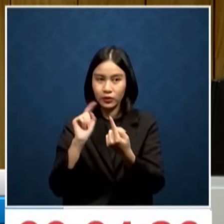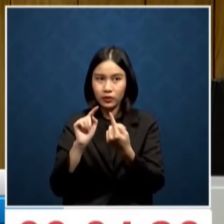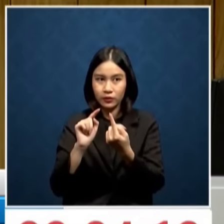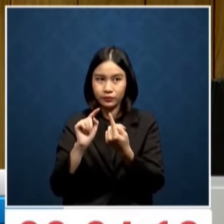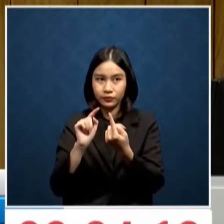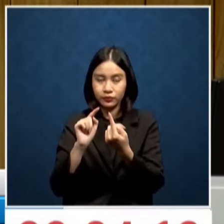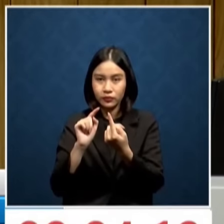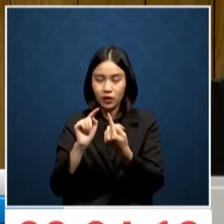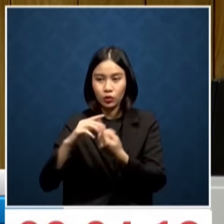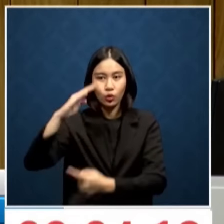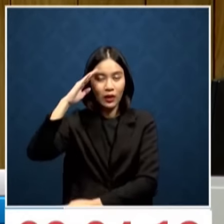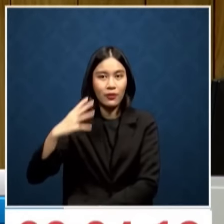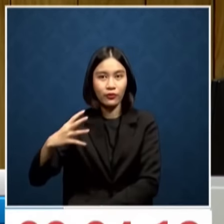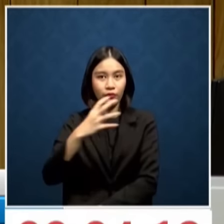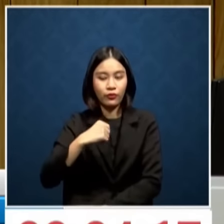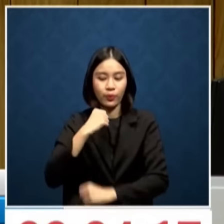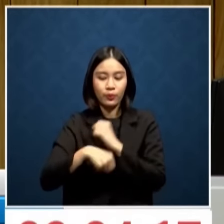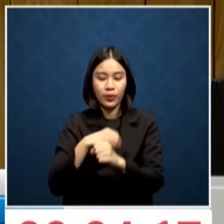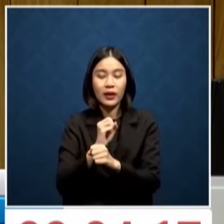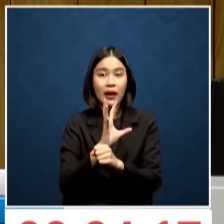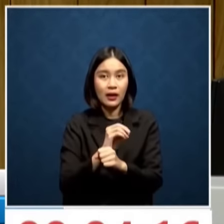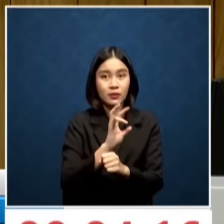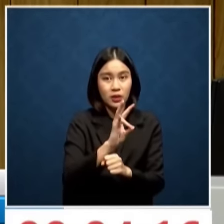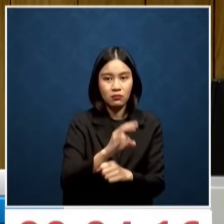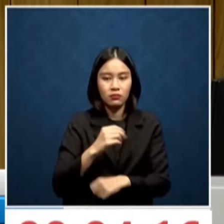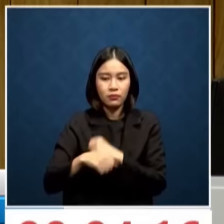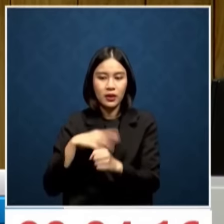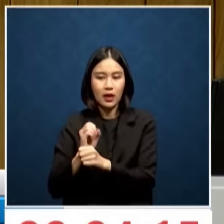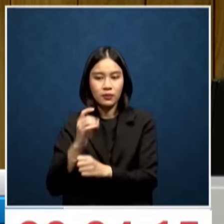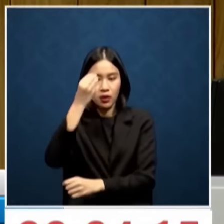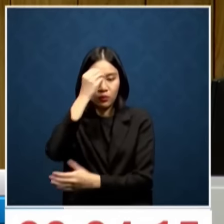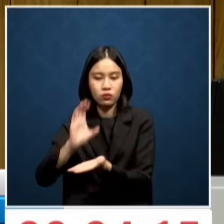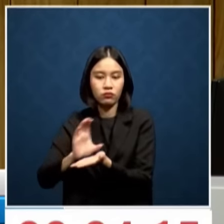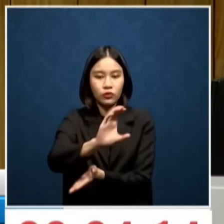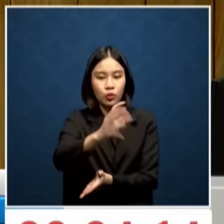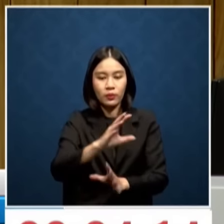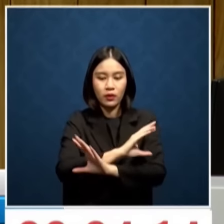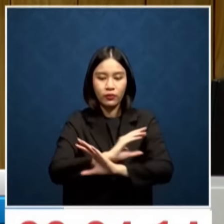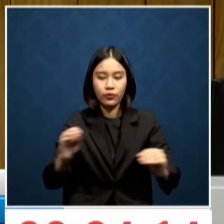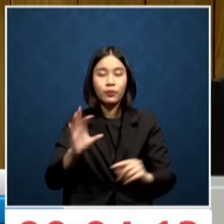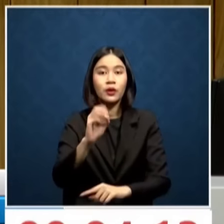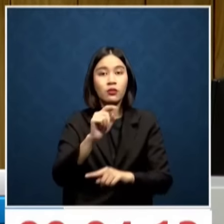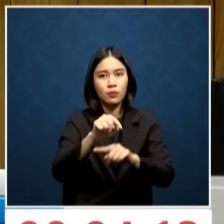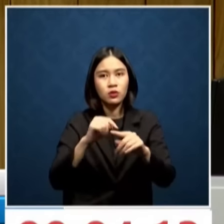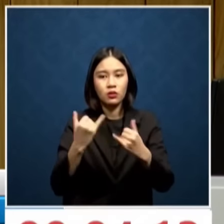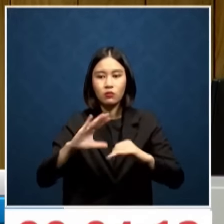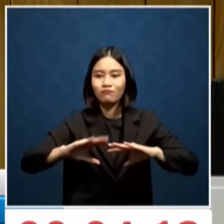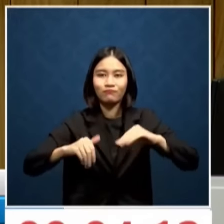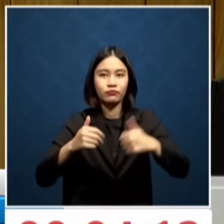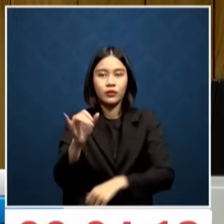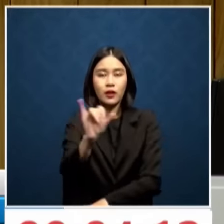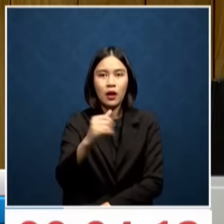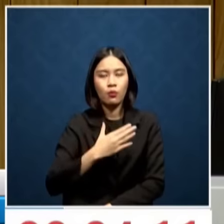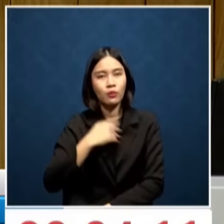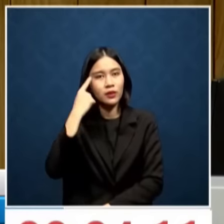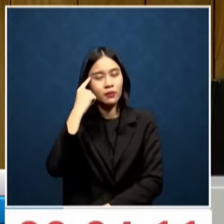านโตนะหรือการปฏิวัติขึ้นมาในปี57เนี่ยปี58ญี่ปุ่นไม่ลงทุนไทยเลยหายไป 90% เลยแล้วก็ยังไม่ฟื้นจากนั้นผ